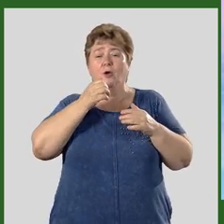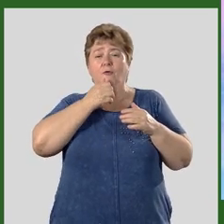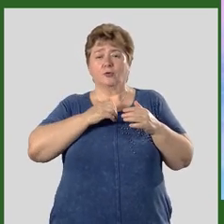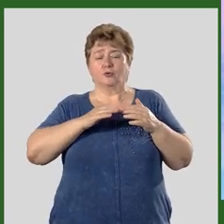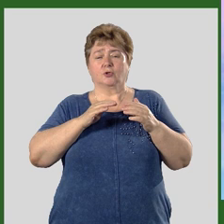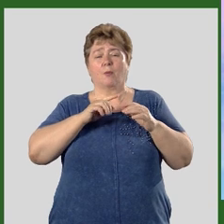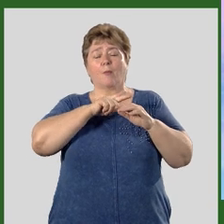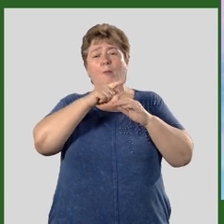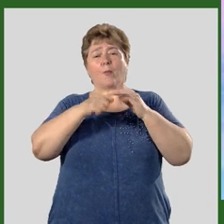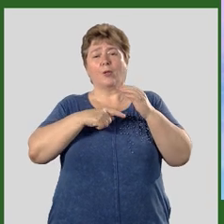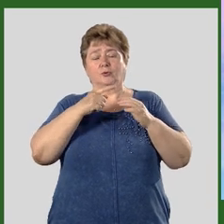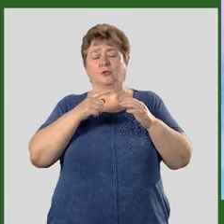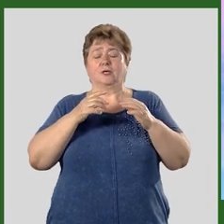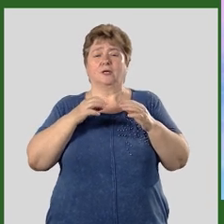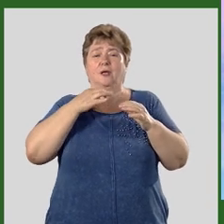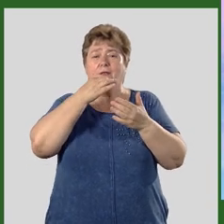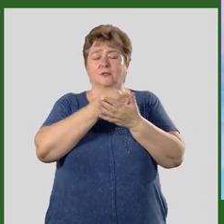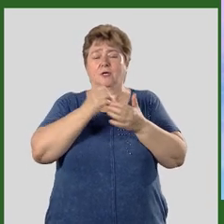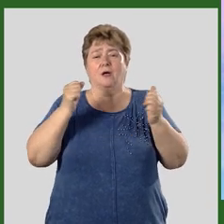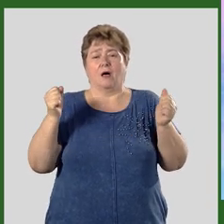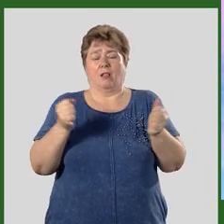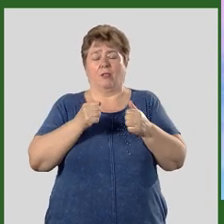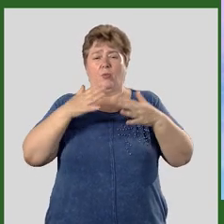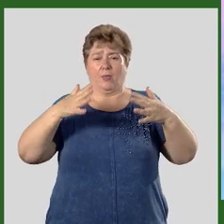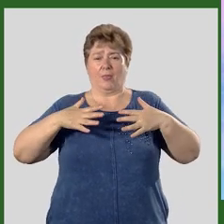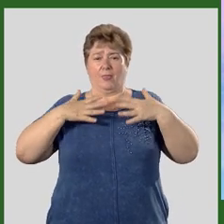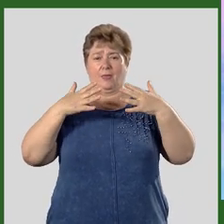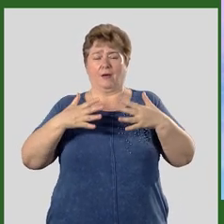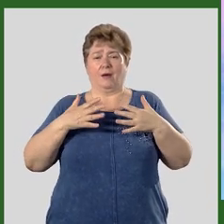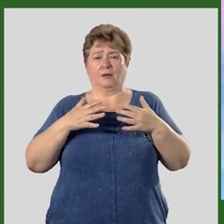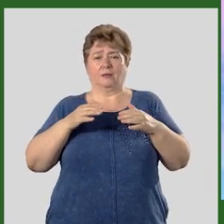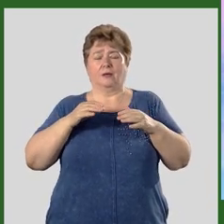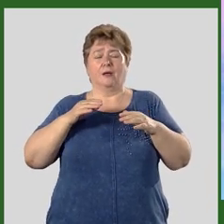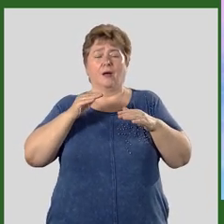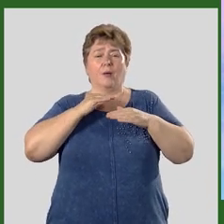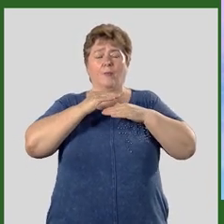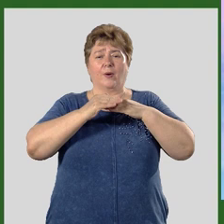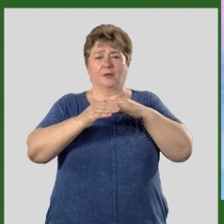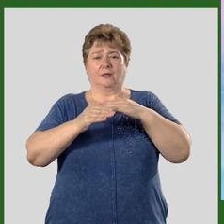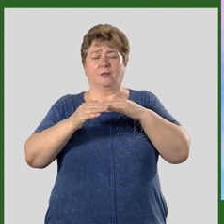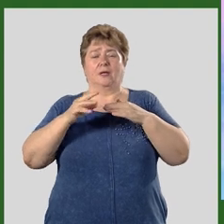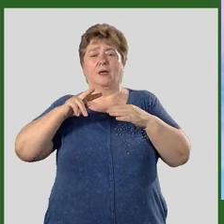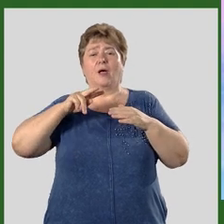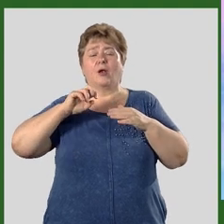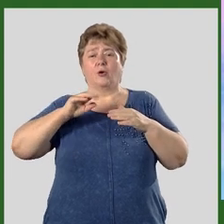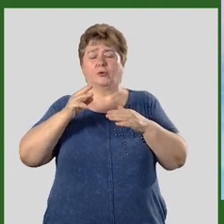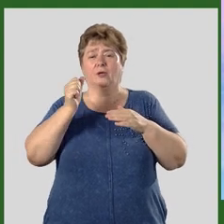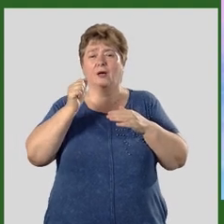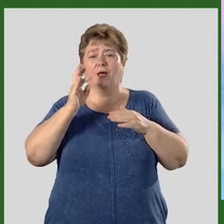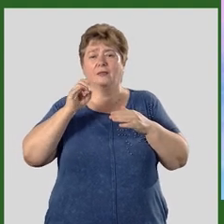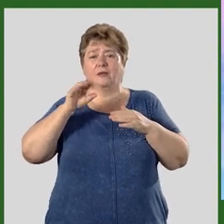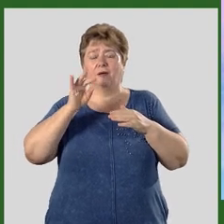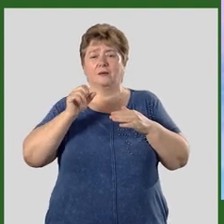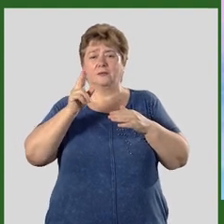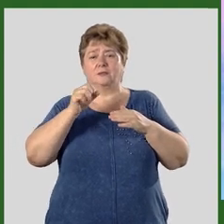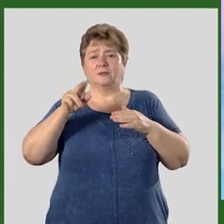южном полушарии сказывается холодное дыхание, покрыто льдом Антарктиды.